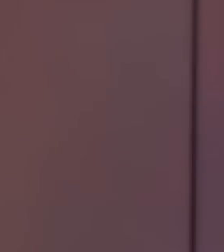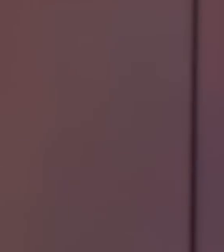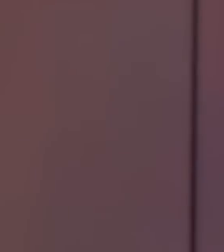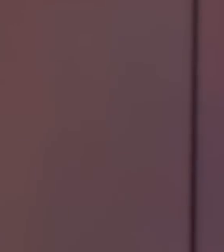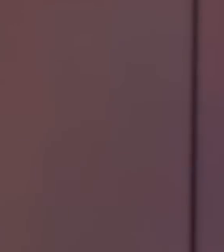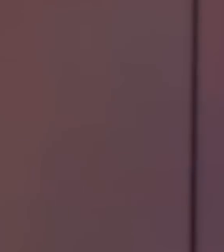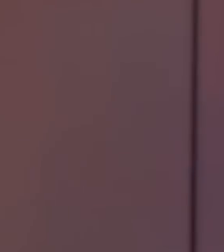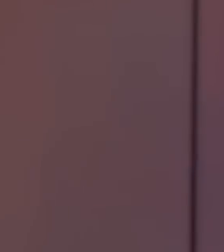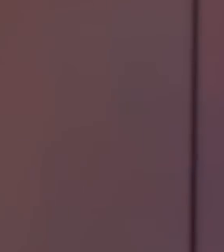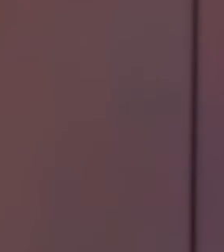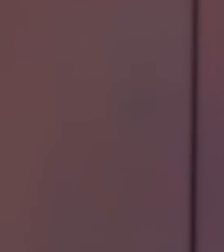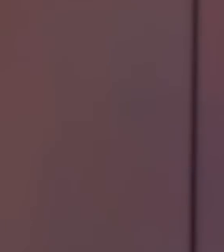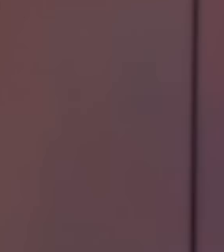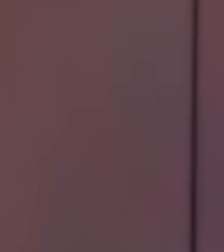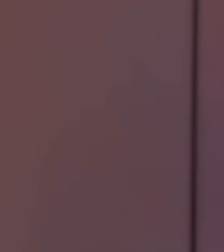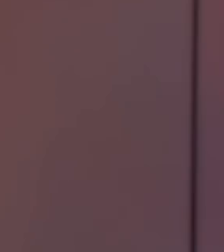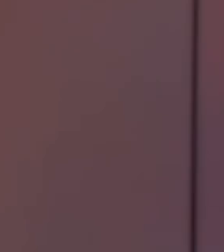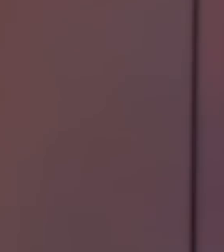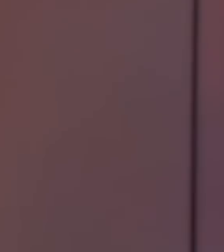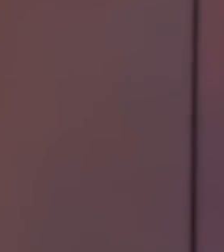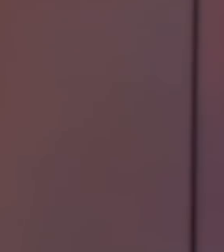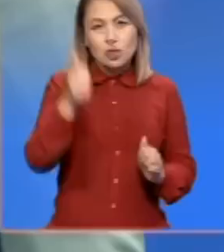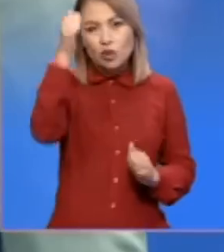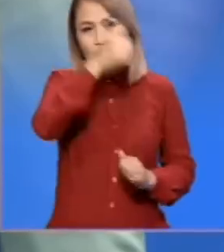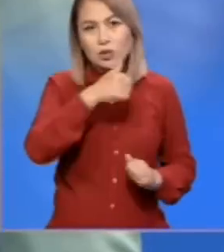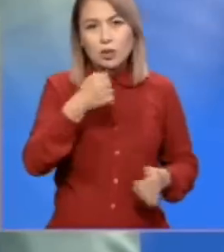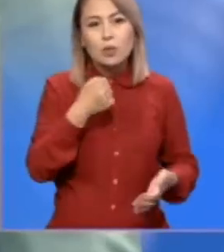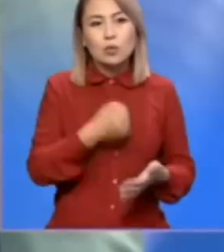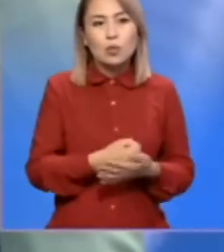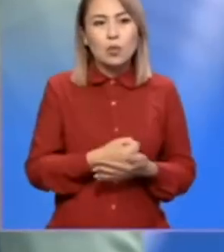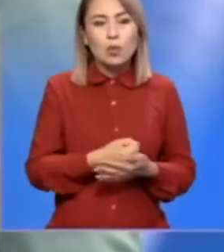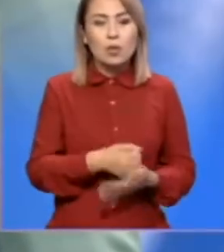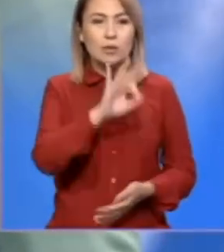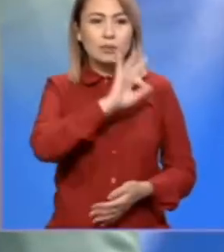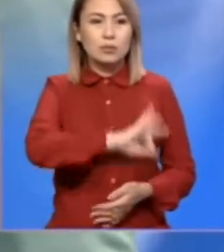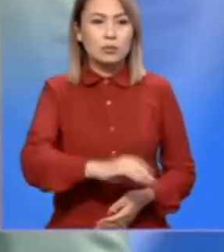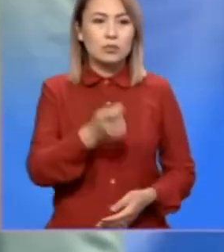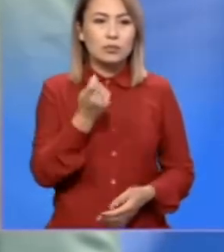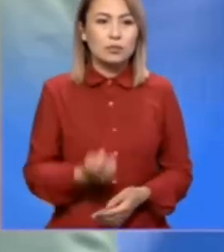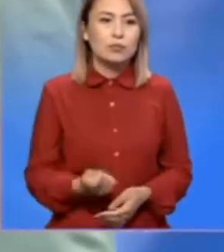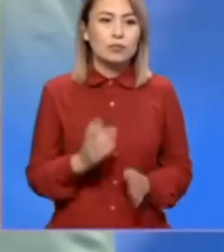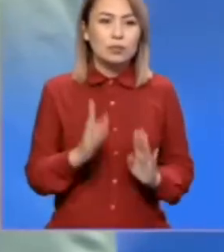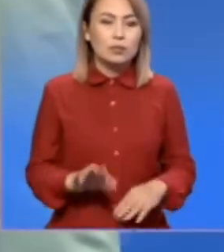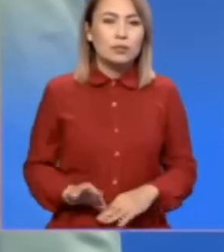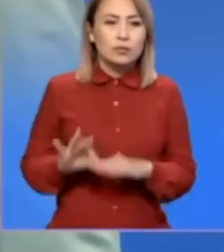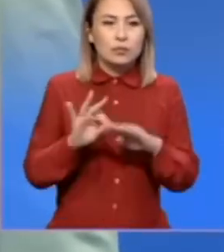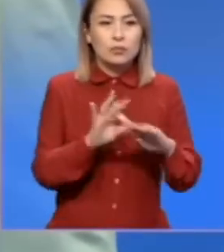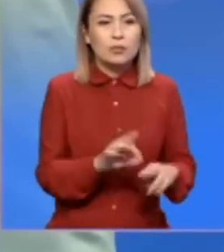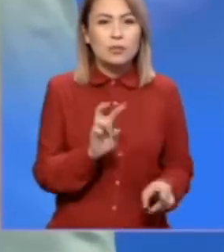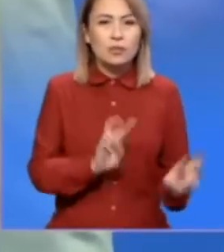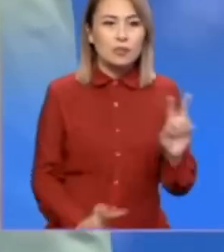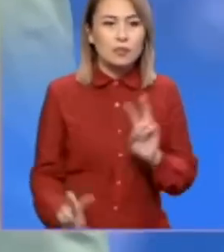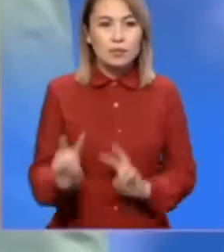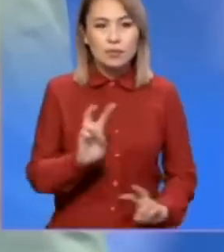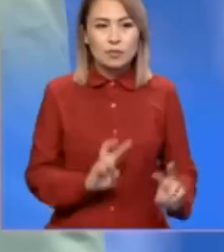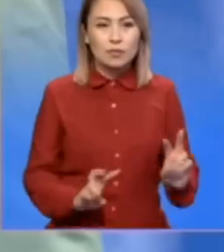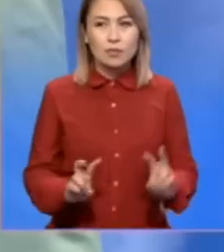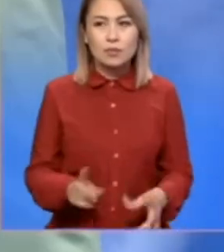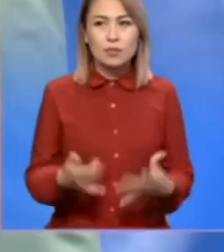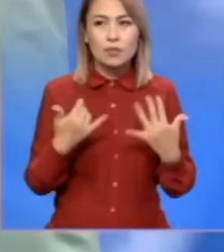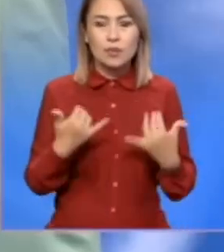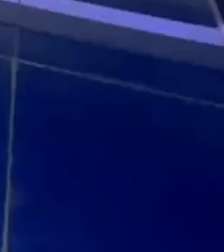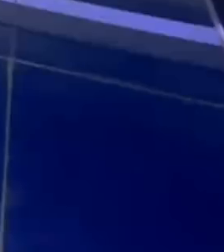дамыған экономика қазіргі таңда жылдам, қысқа және тиімді арзан жеткізетін жолдарды іздеп жатыр. Іздеп жатыр. Енді